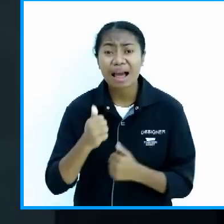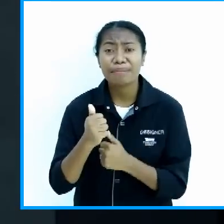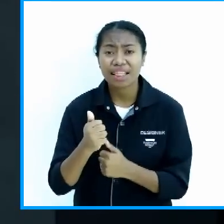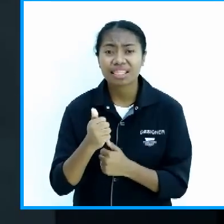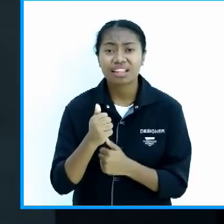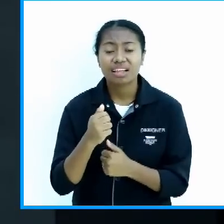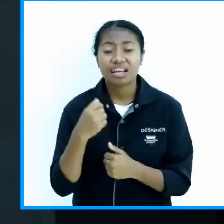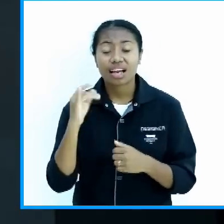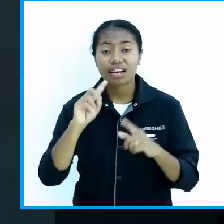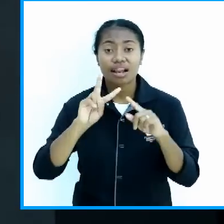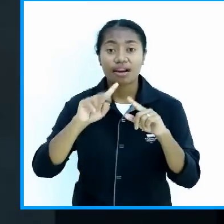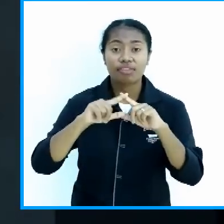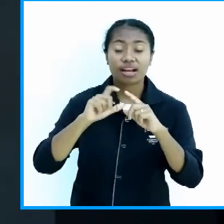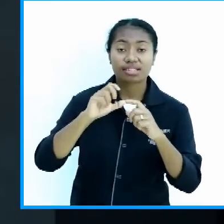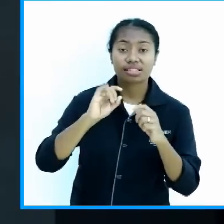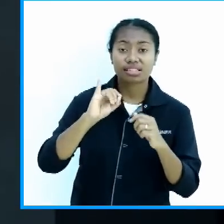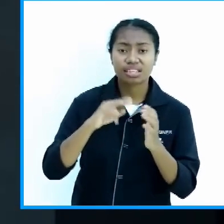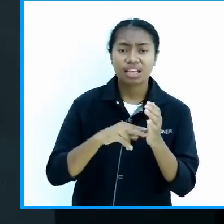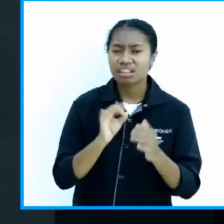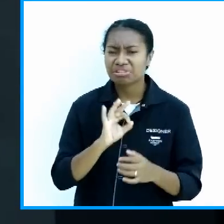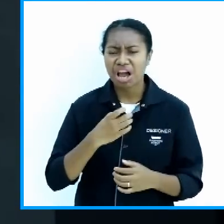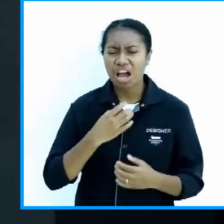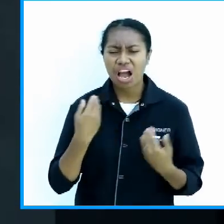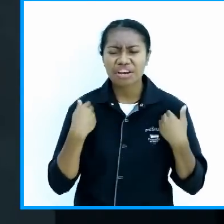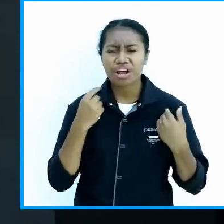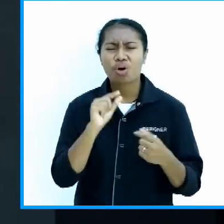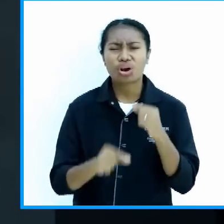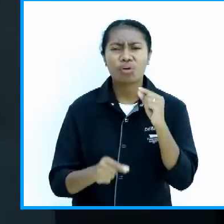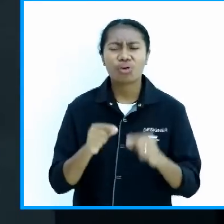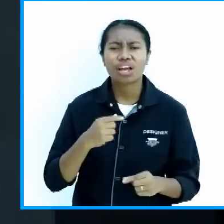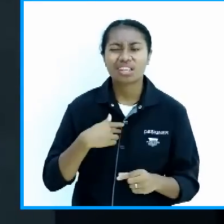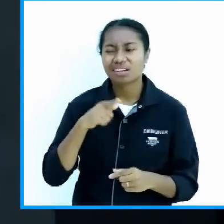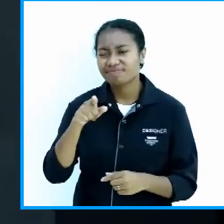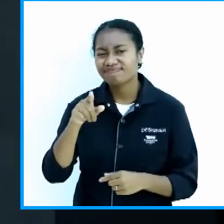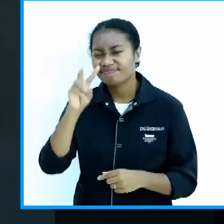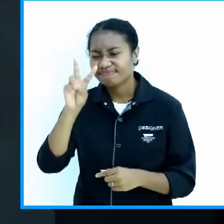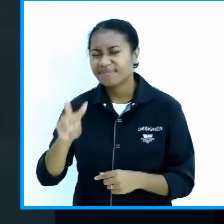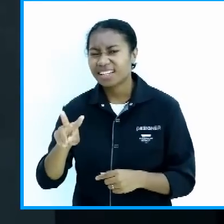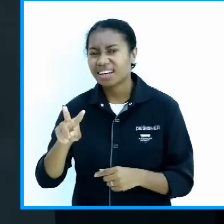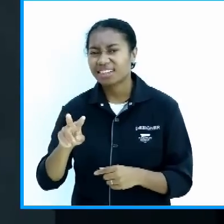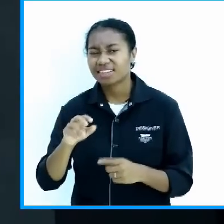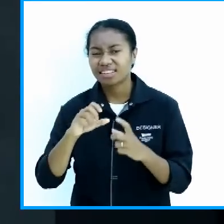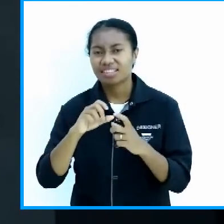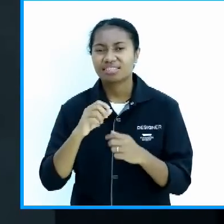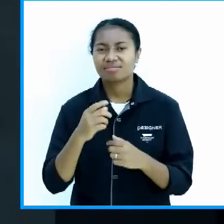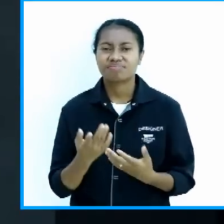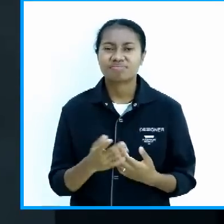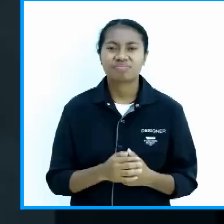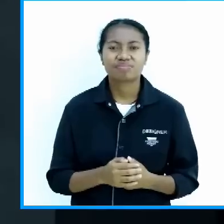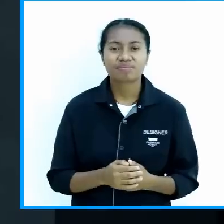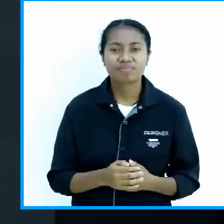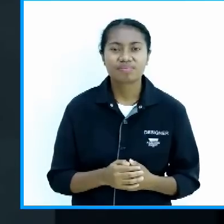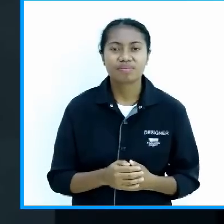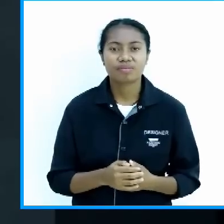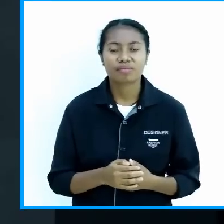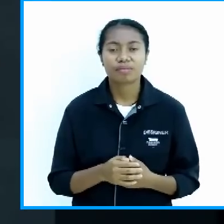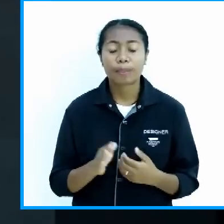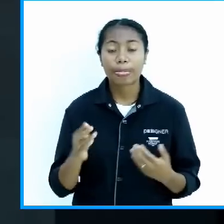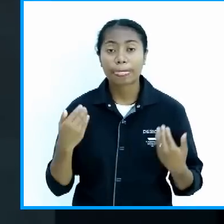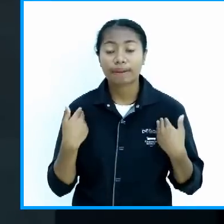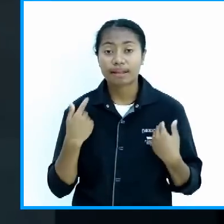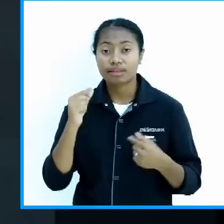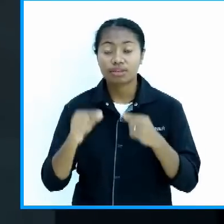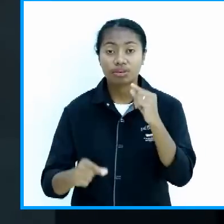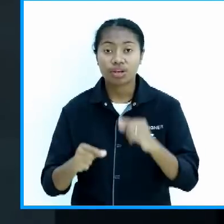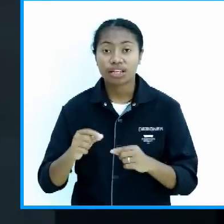singgung. Kalau seandainya betul satu orang mengalami kecacatan karena polio, mereka lupa ada ratusan juta